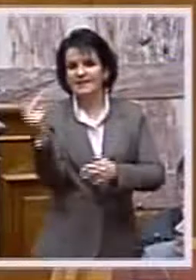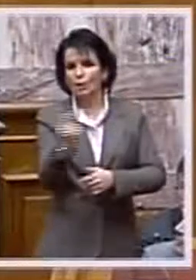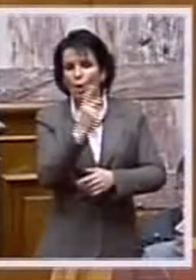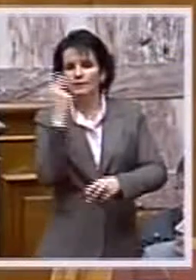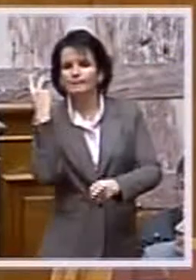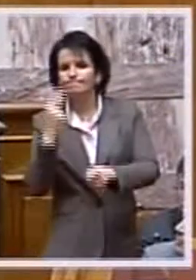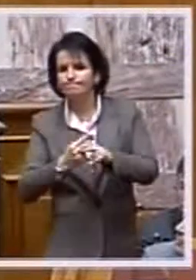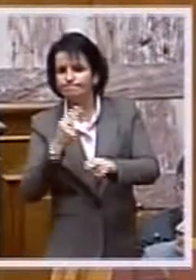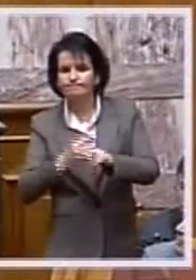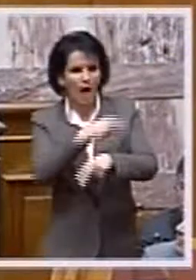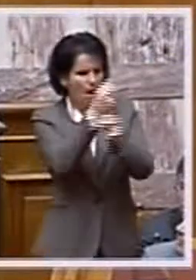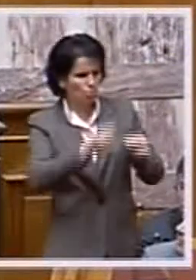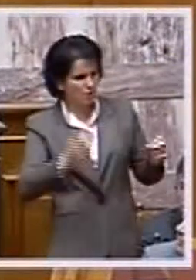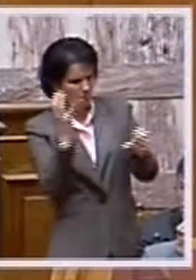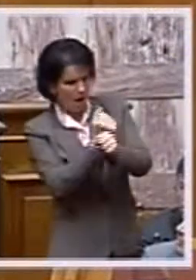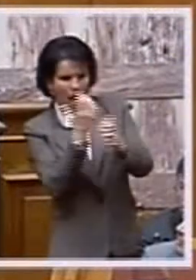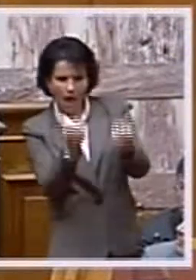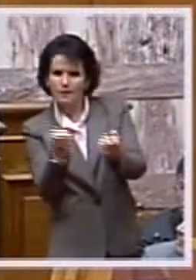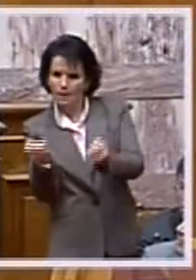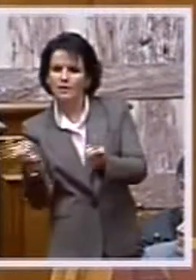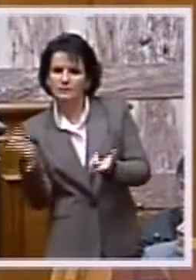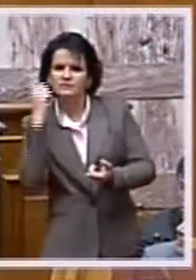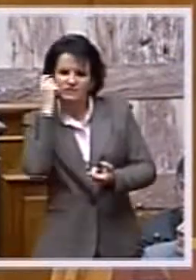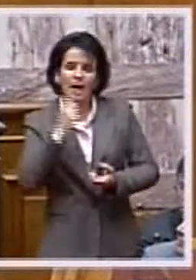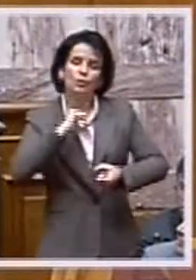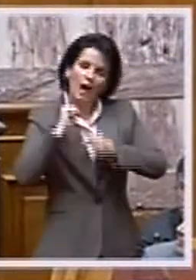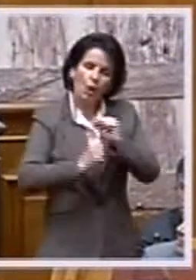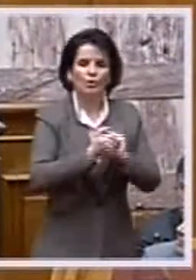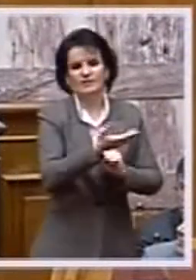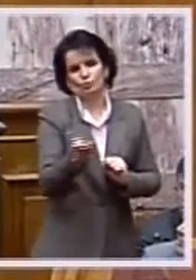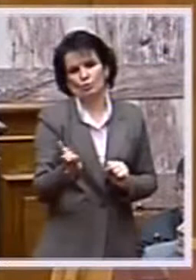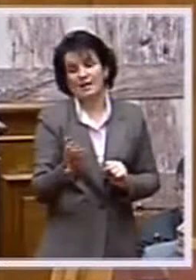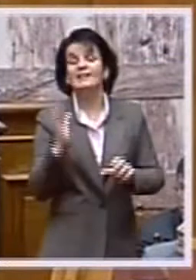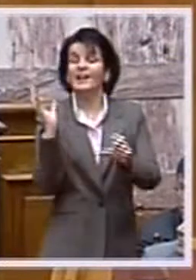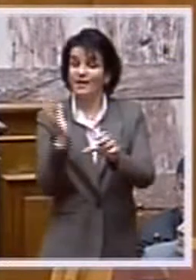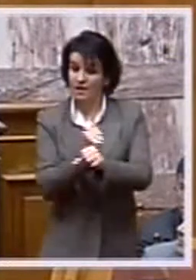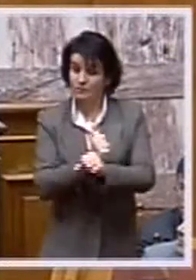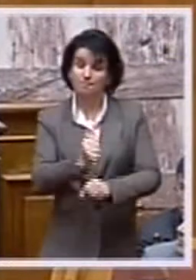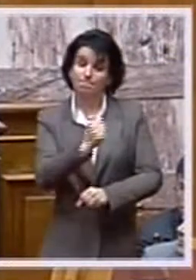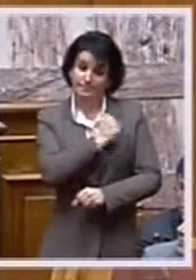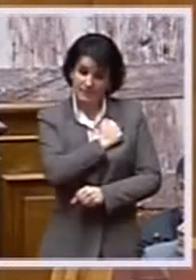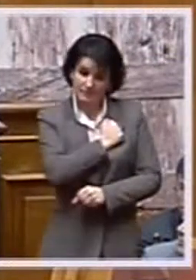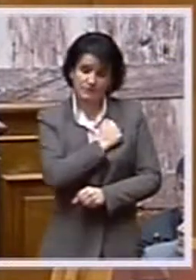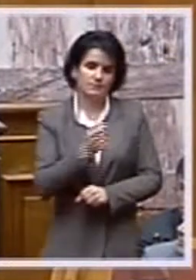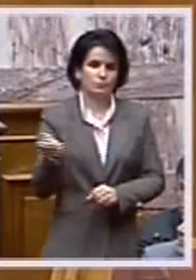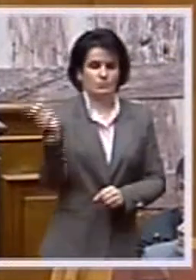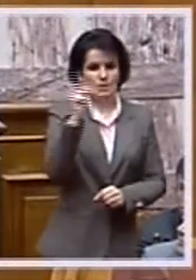πόσο σημαντικά αποτελέσματα πετυχαίνουν όσοι ξέρουν να αγωνίζονται και να διεκδικούν με πίστη το